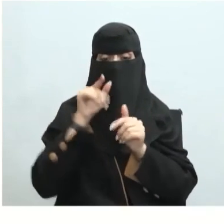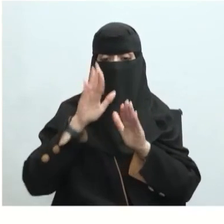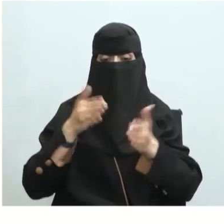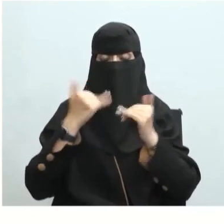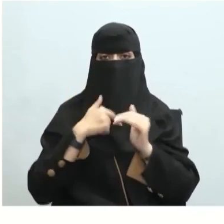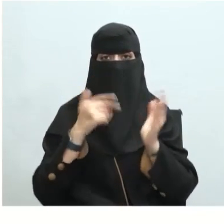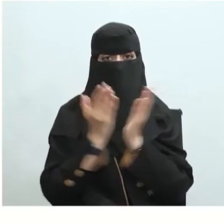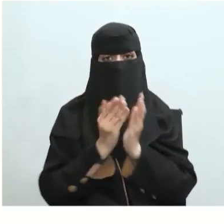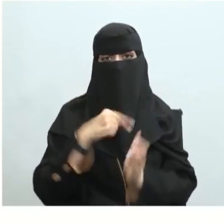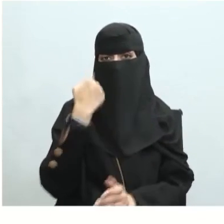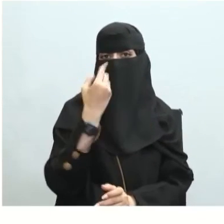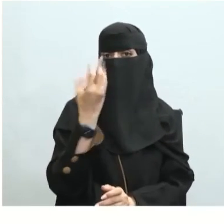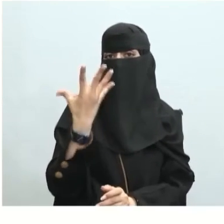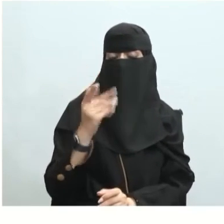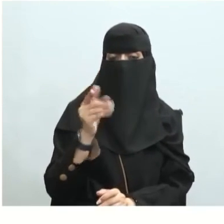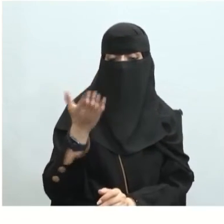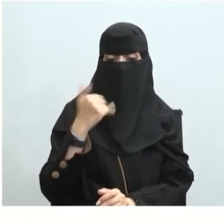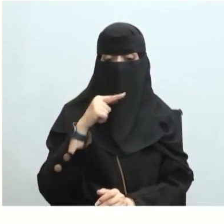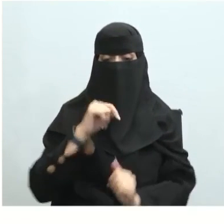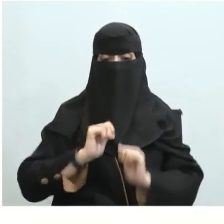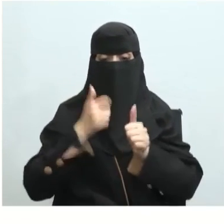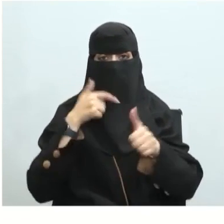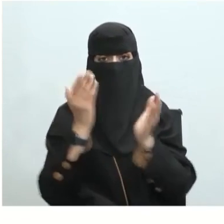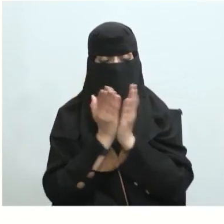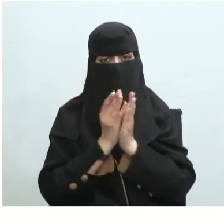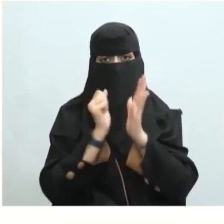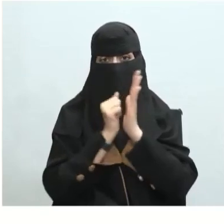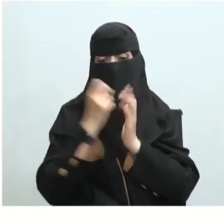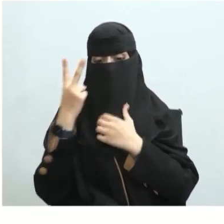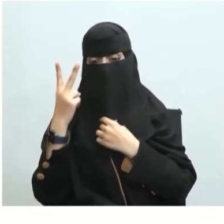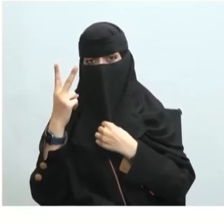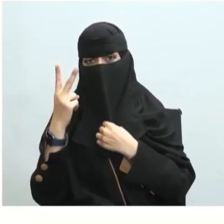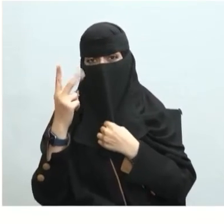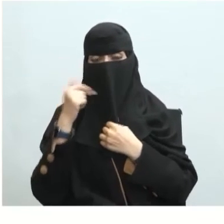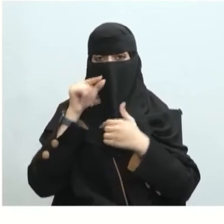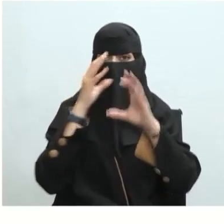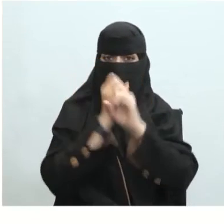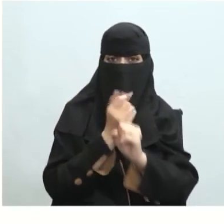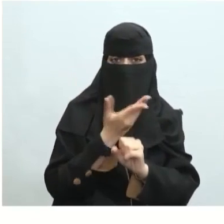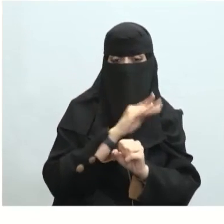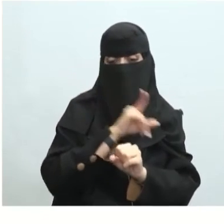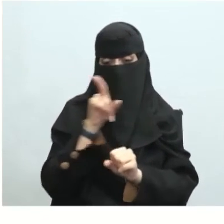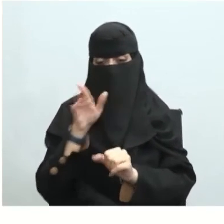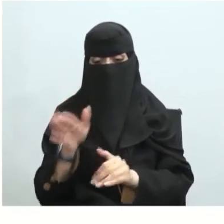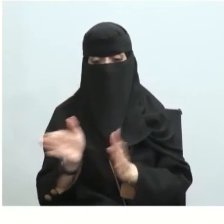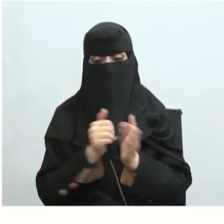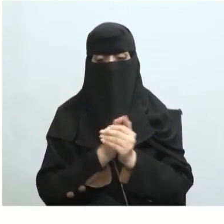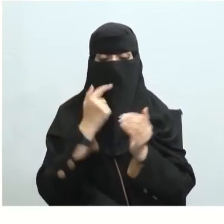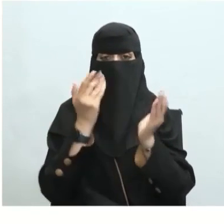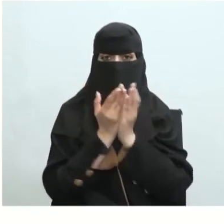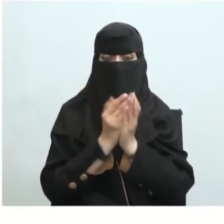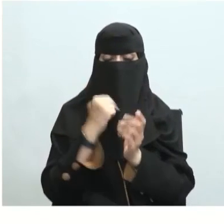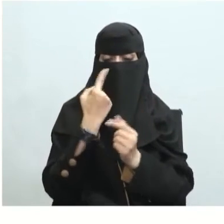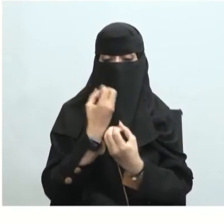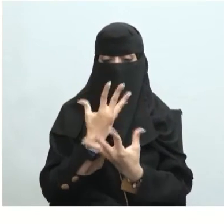اخر تقول مدرستي الاجمل وكذلك اقول مثلا المدرسه بيتك الثاني فحافظ عليها فحافظ عليها واقول مثلا